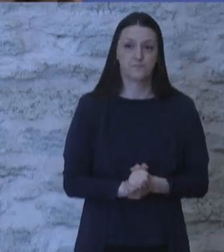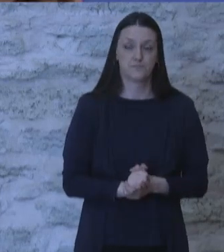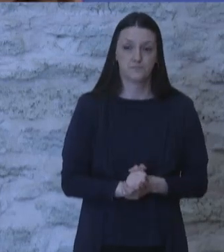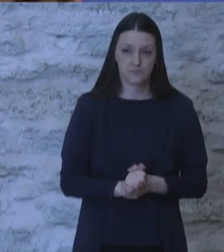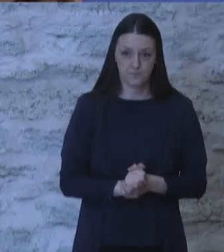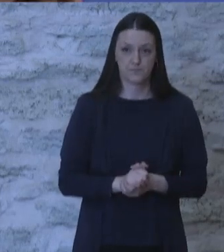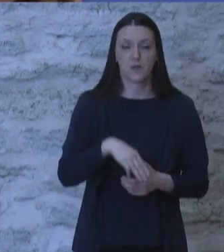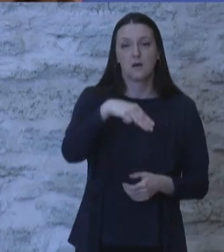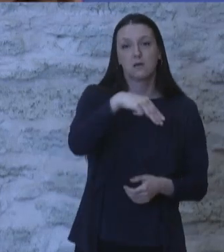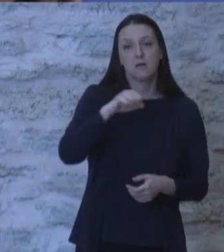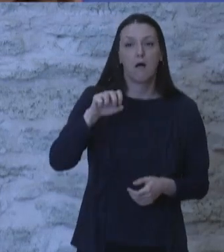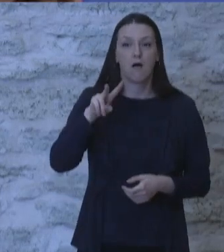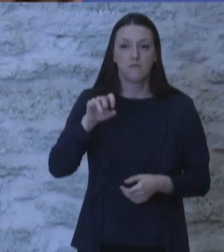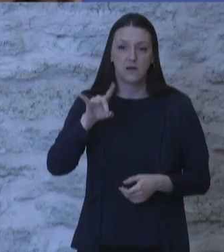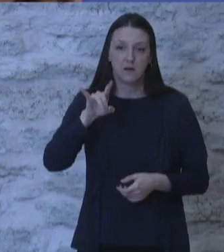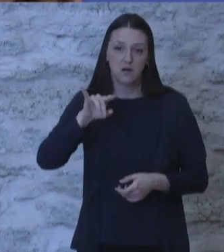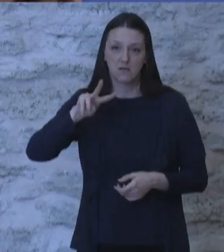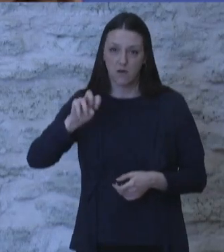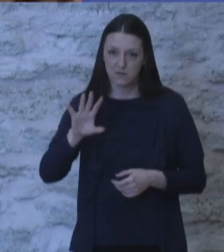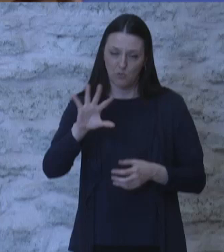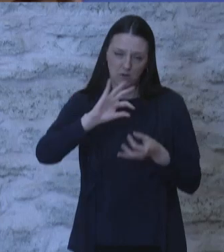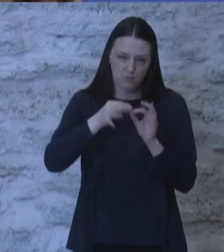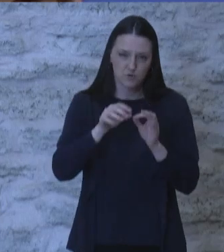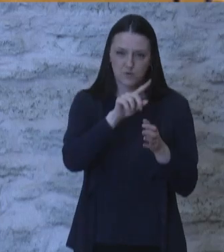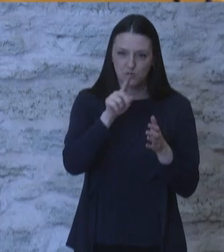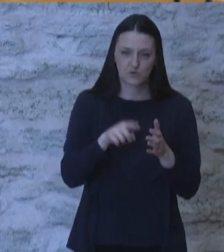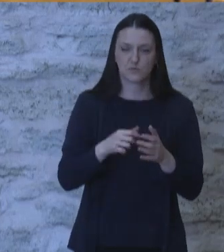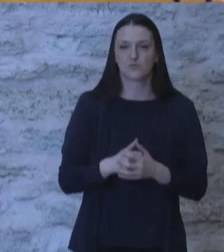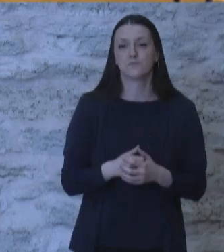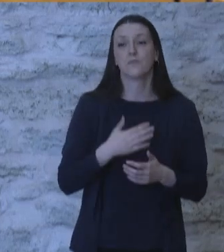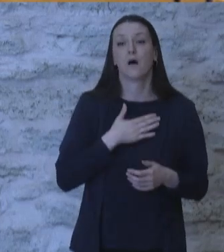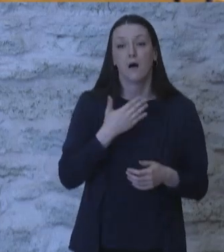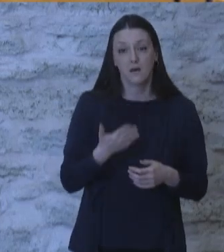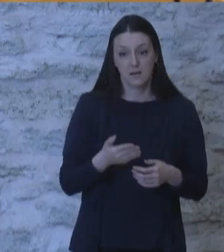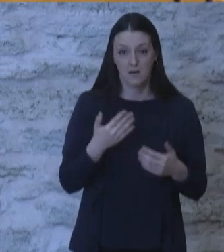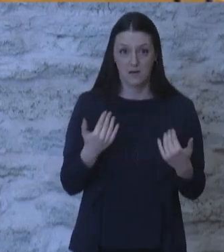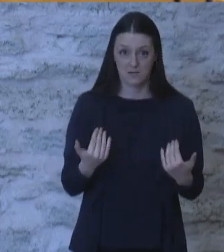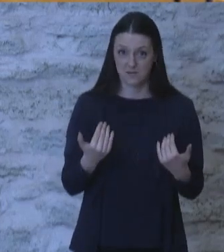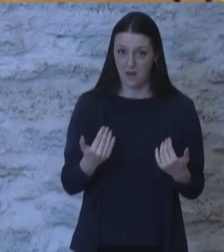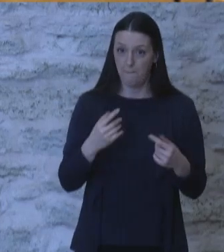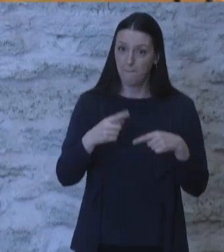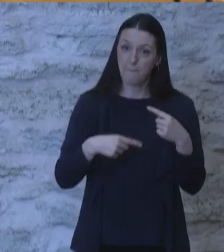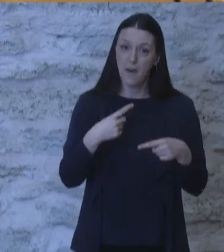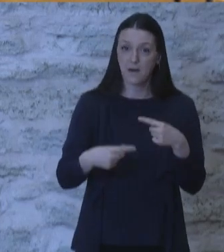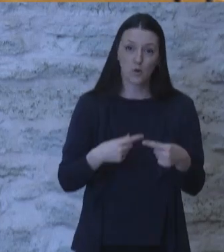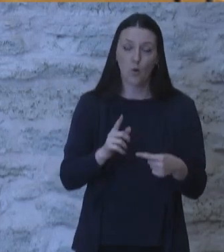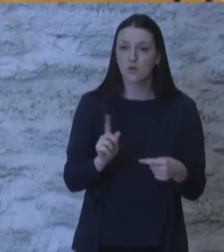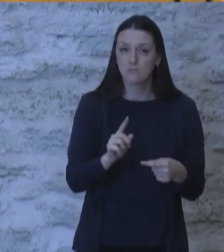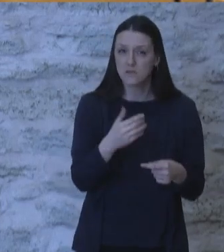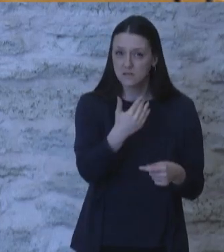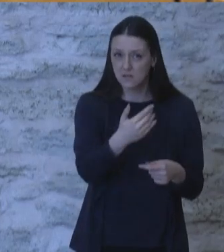Tavi Rõivas, täpsustav küsimus, palun. Aitäh, ja peaminister, see periood, millest te räägite, on